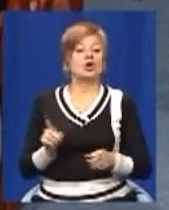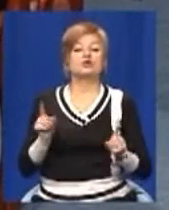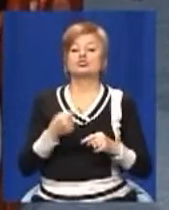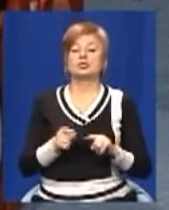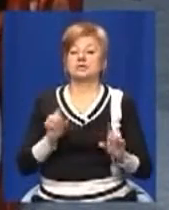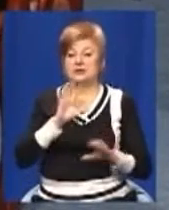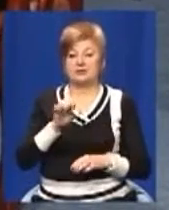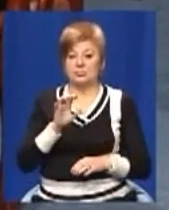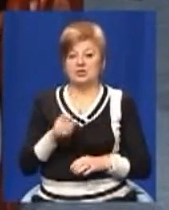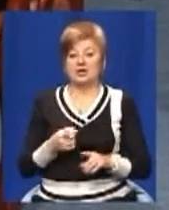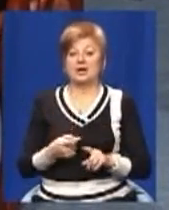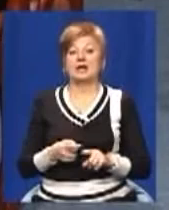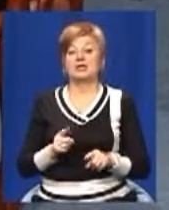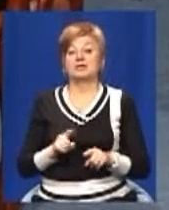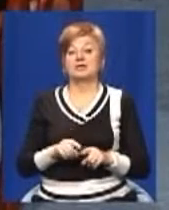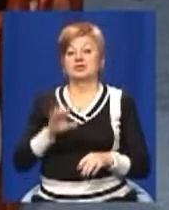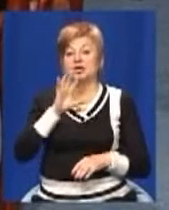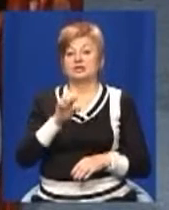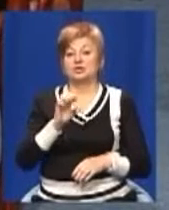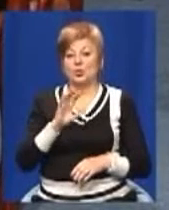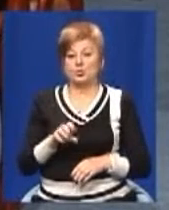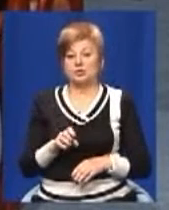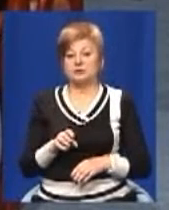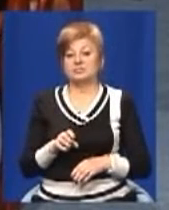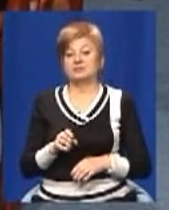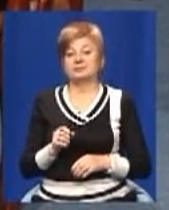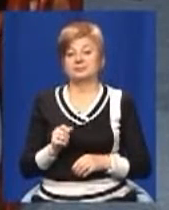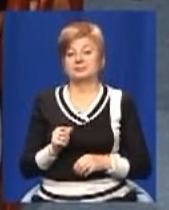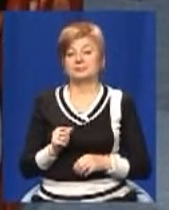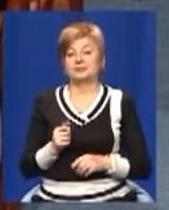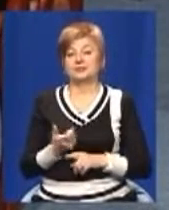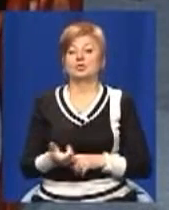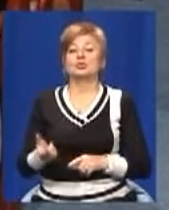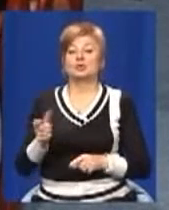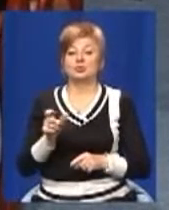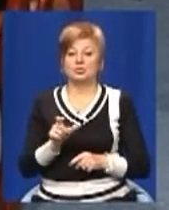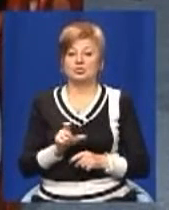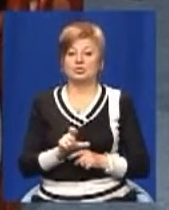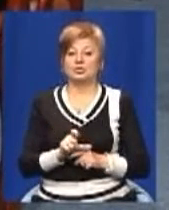це за цуцик? Це він дуже